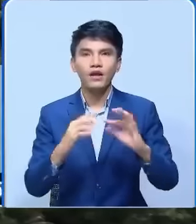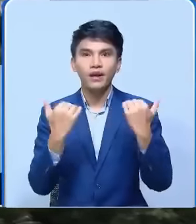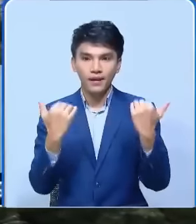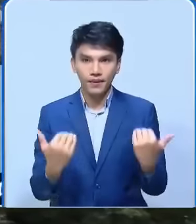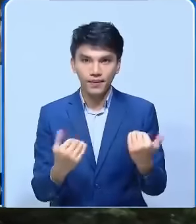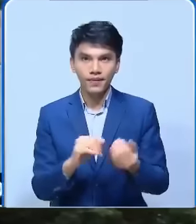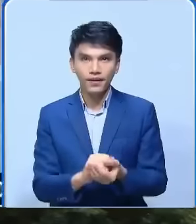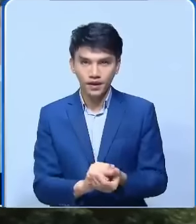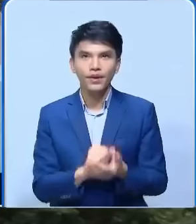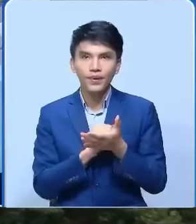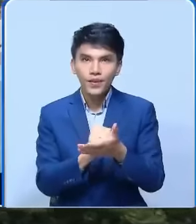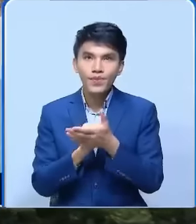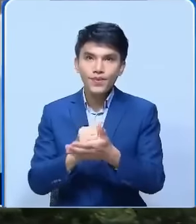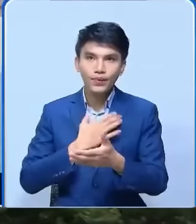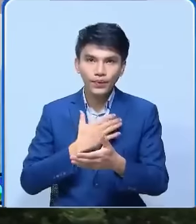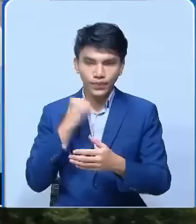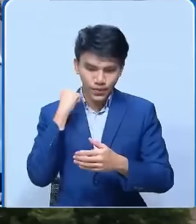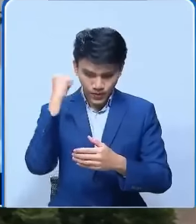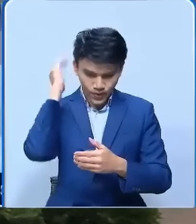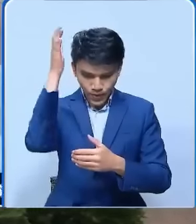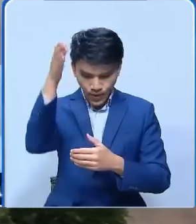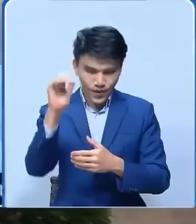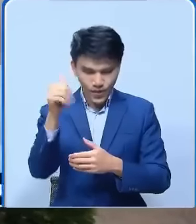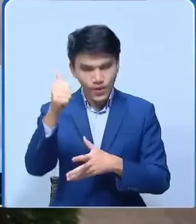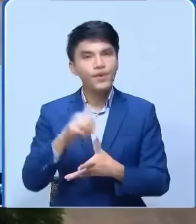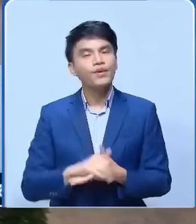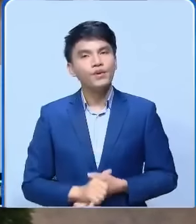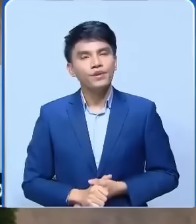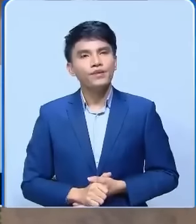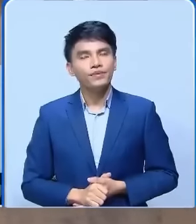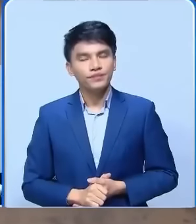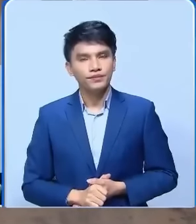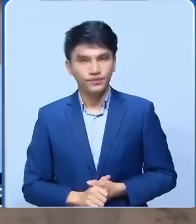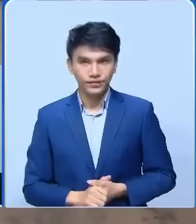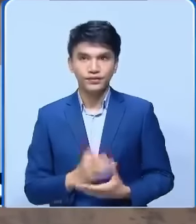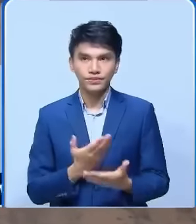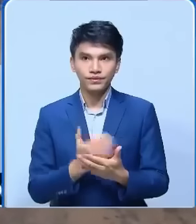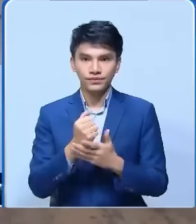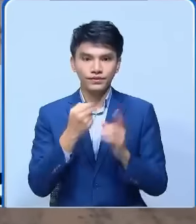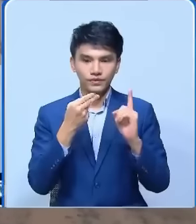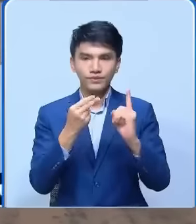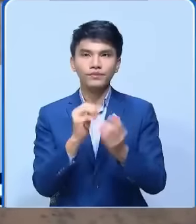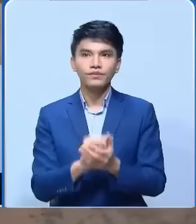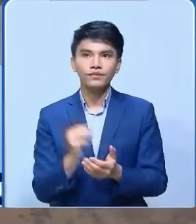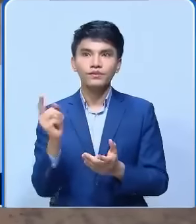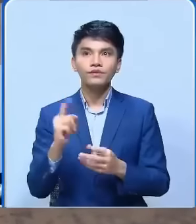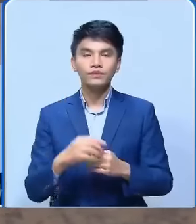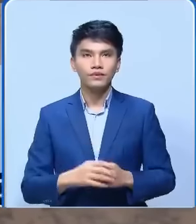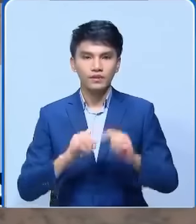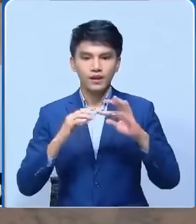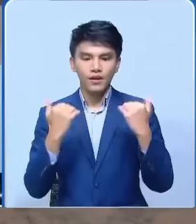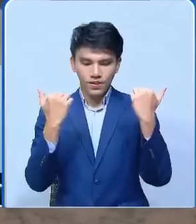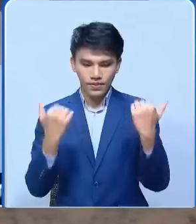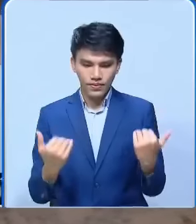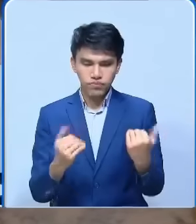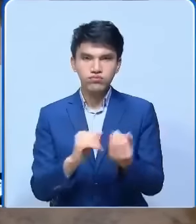หมือนน้ำทิพย์ชโลมใจทำให้เขาต่อสู้ได้ในวันที่ไม่มีอะไรเลย ถูกต้องคือได้มาหมื่นนึงใช้อย่างคุ้มค่าเลยคุณผู้ชมคะแต่ว่าบางคนบอกว่า